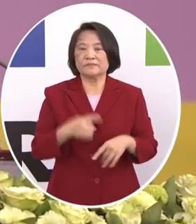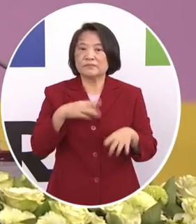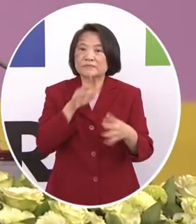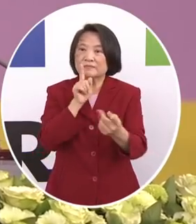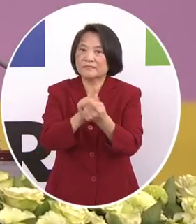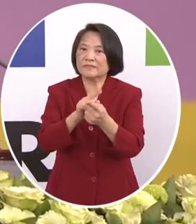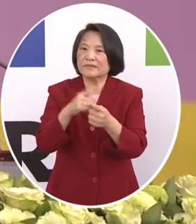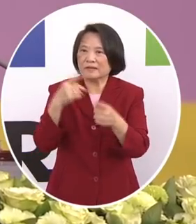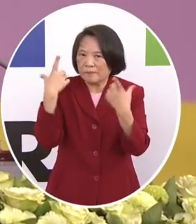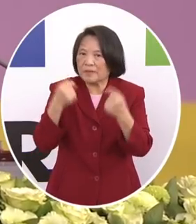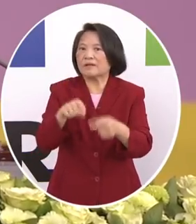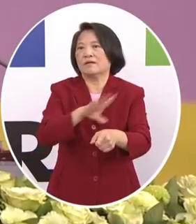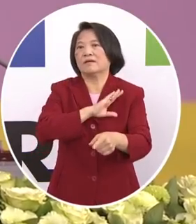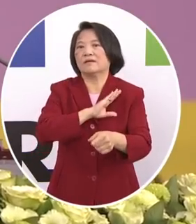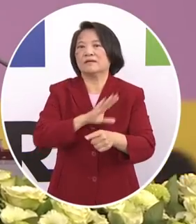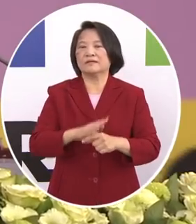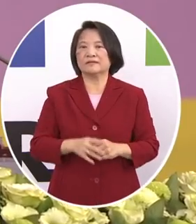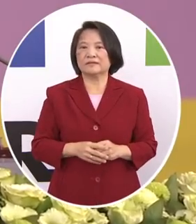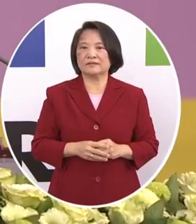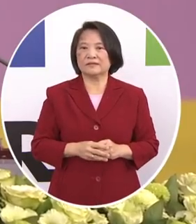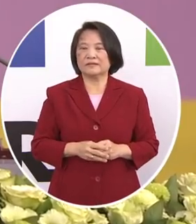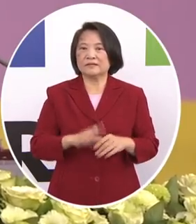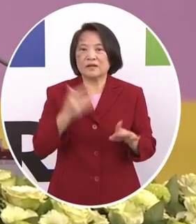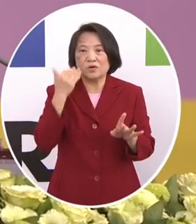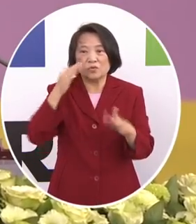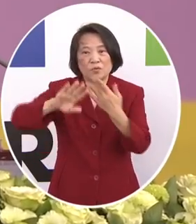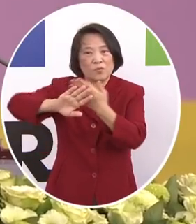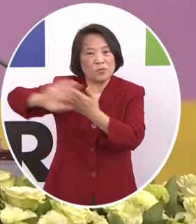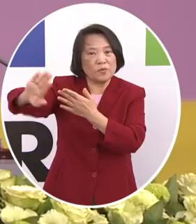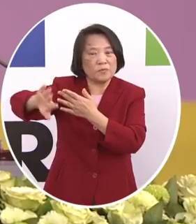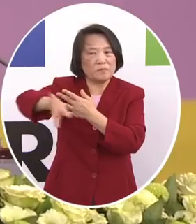坚决守护的价值，但是如果有其他的国家